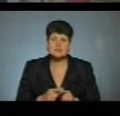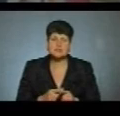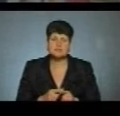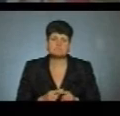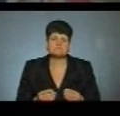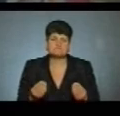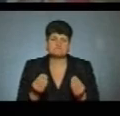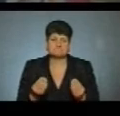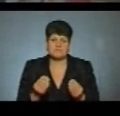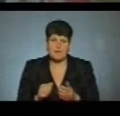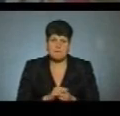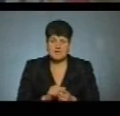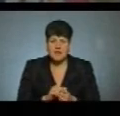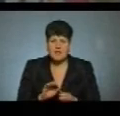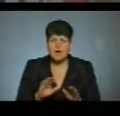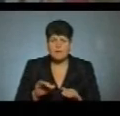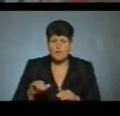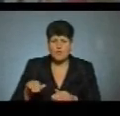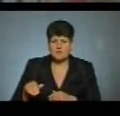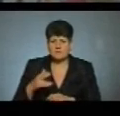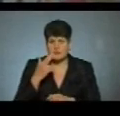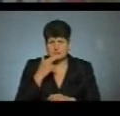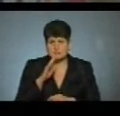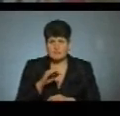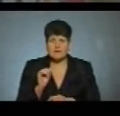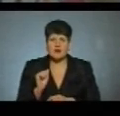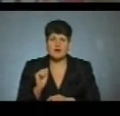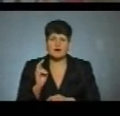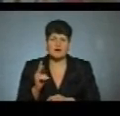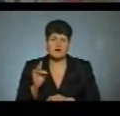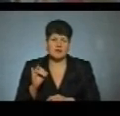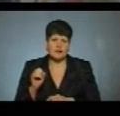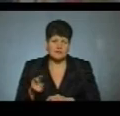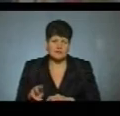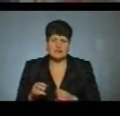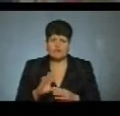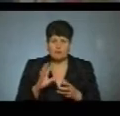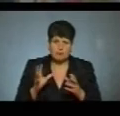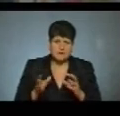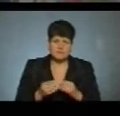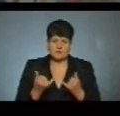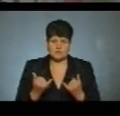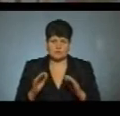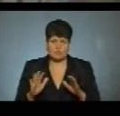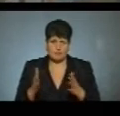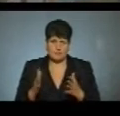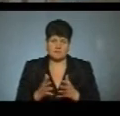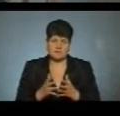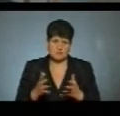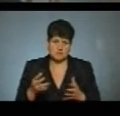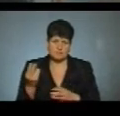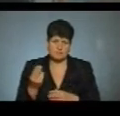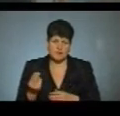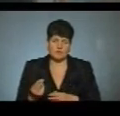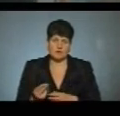благородний матеріал. Потім звикся до акрилу і, в принципі, на даний момент переважно картини